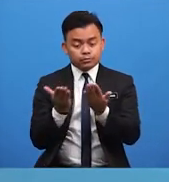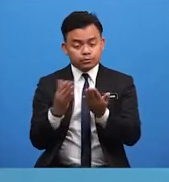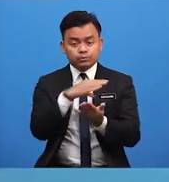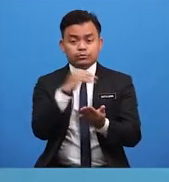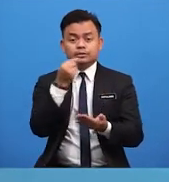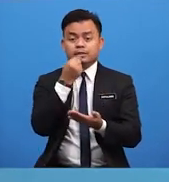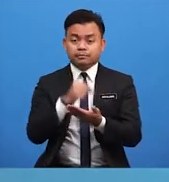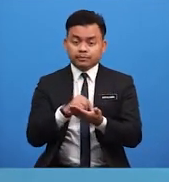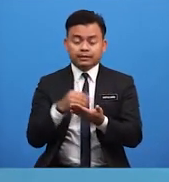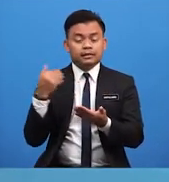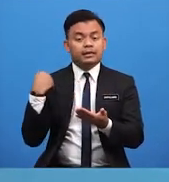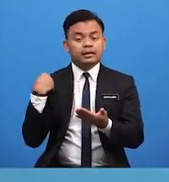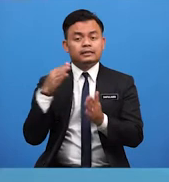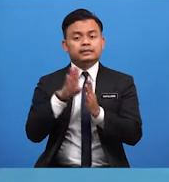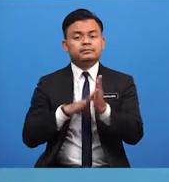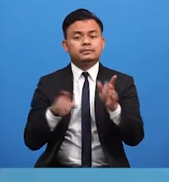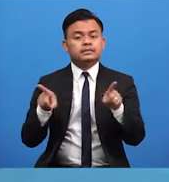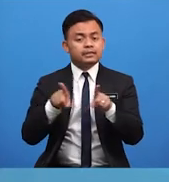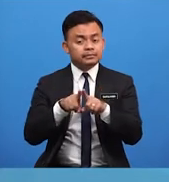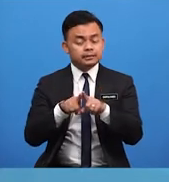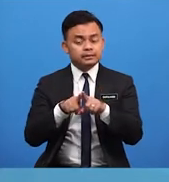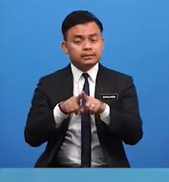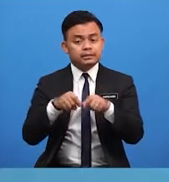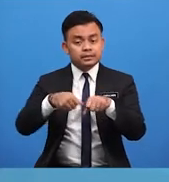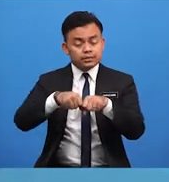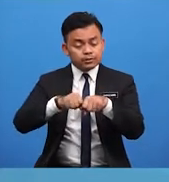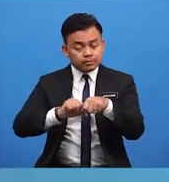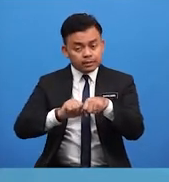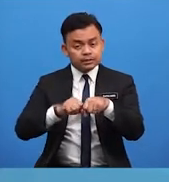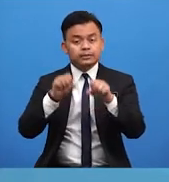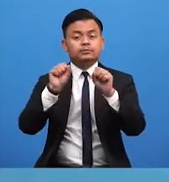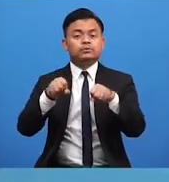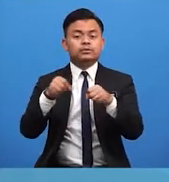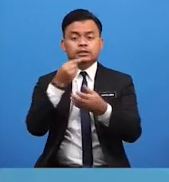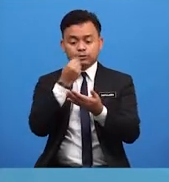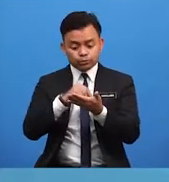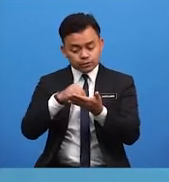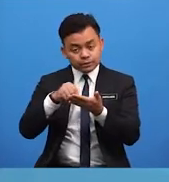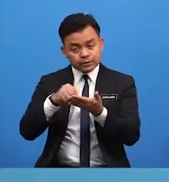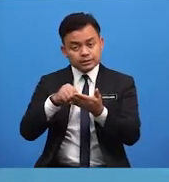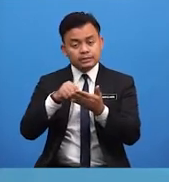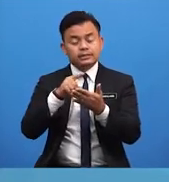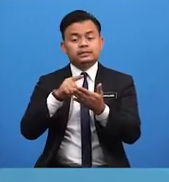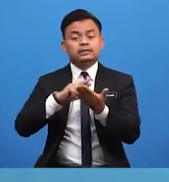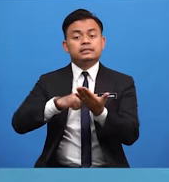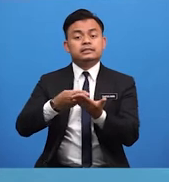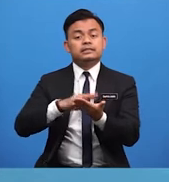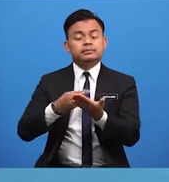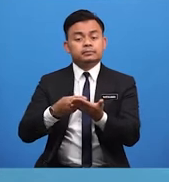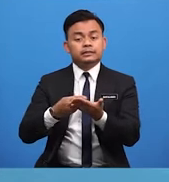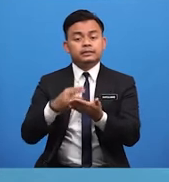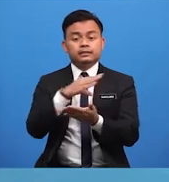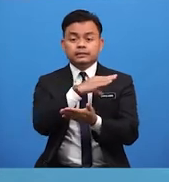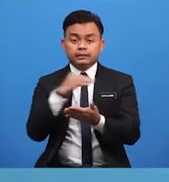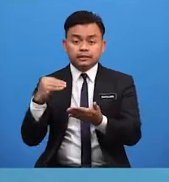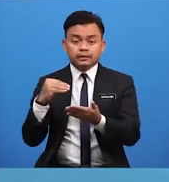telah ada bersama supaya anda boleh mencatat resepi dan nota-nota penting.